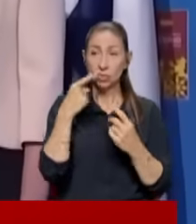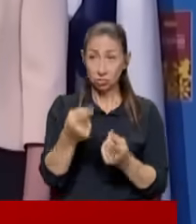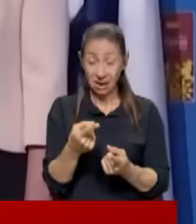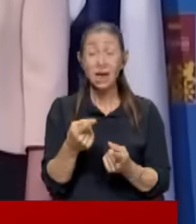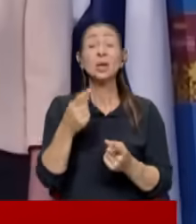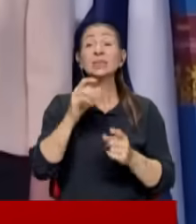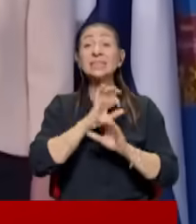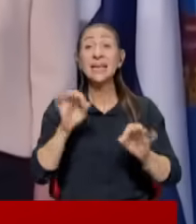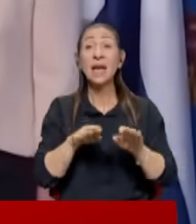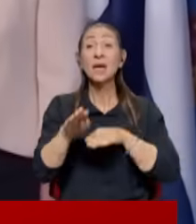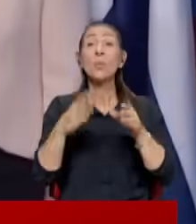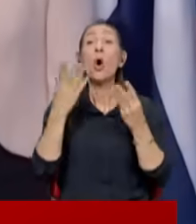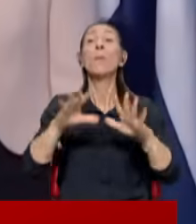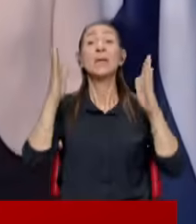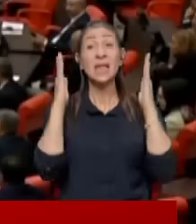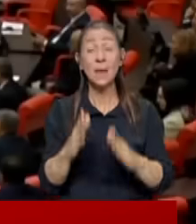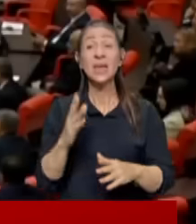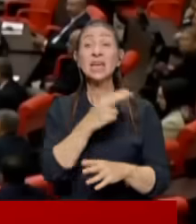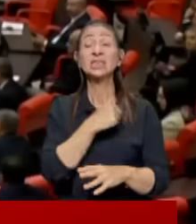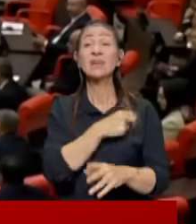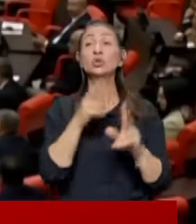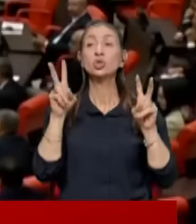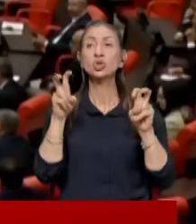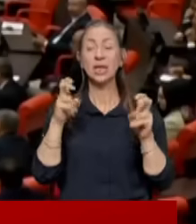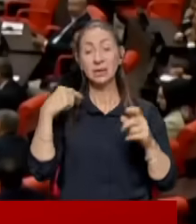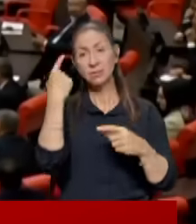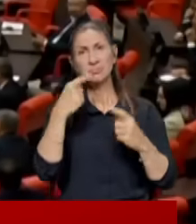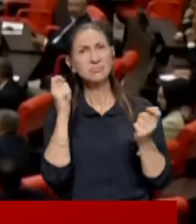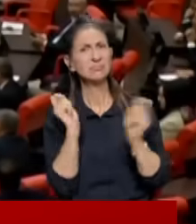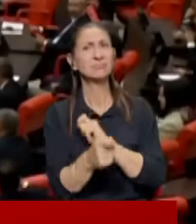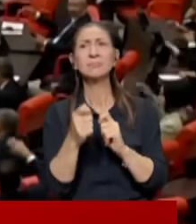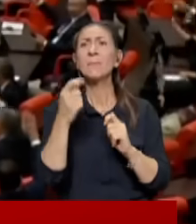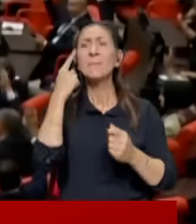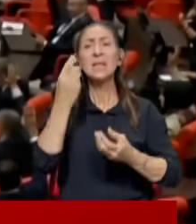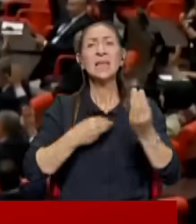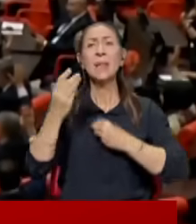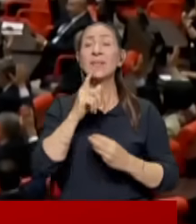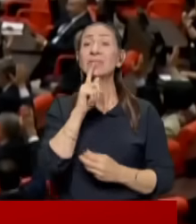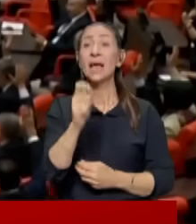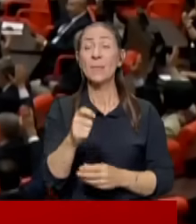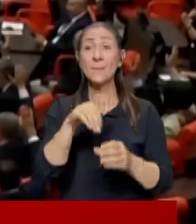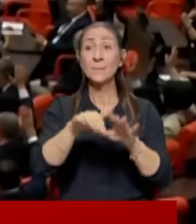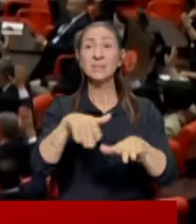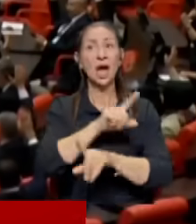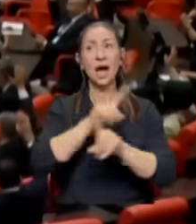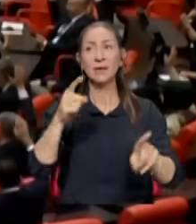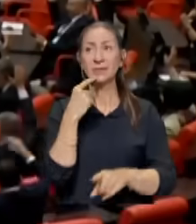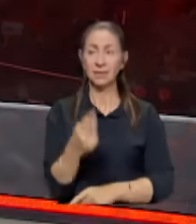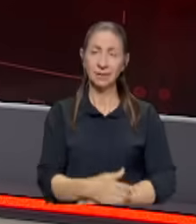Muhalefetin somut adım olmamasına rağmen İsveç konusundaki tavır değişikliğine ilişkin bilgilendirilme talebi mecliste